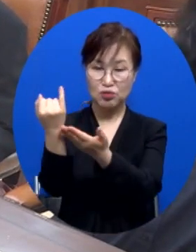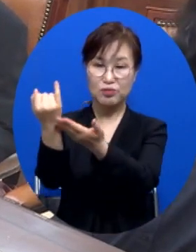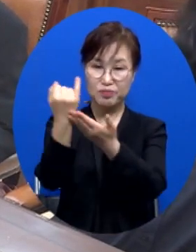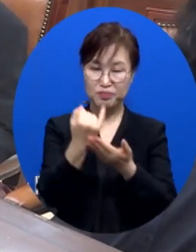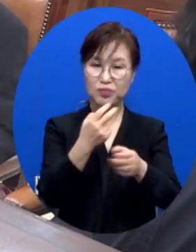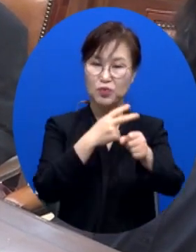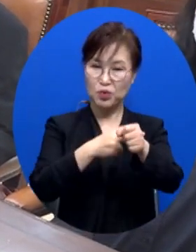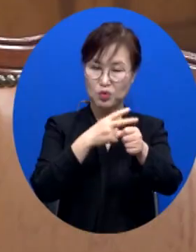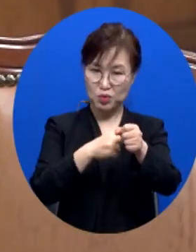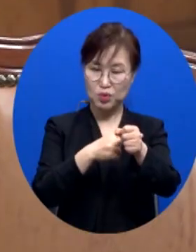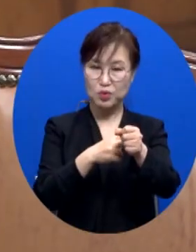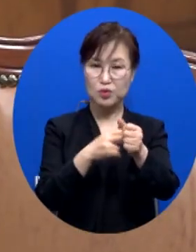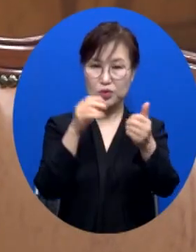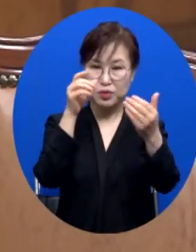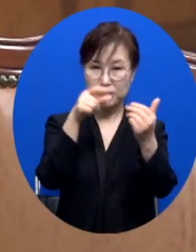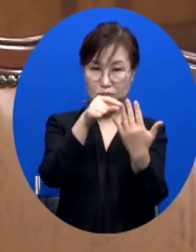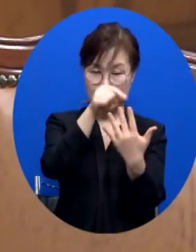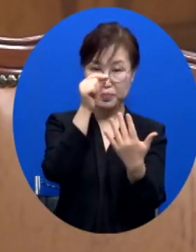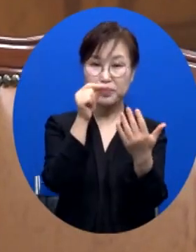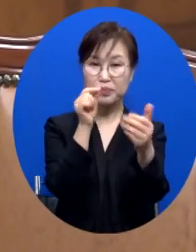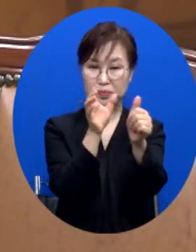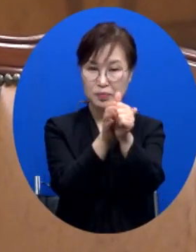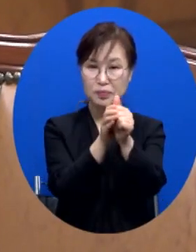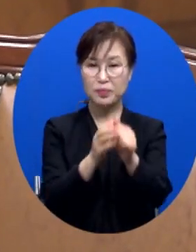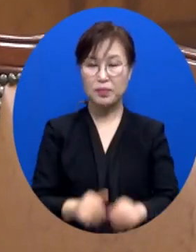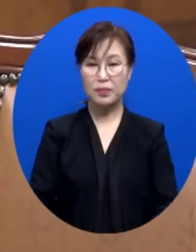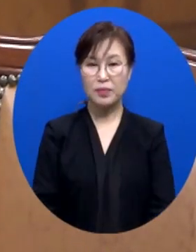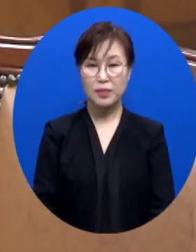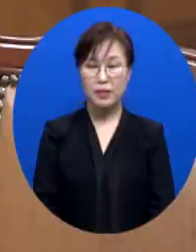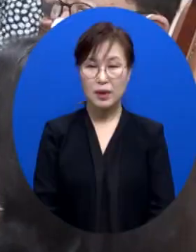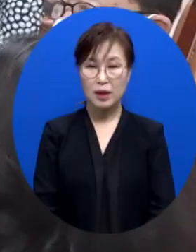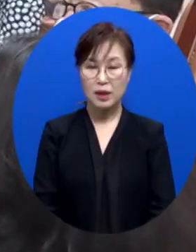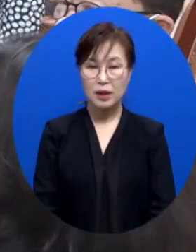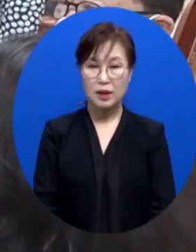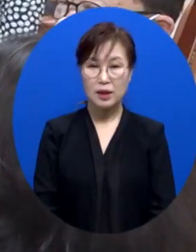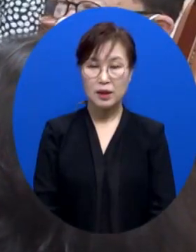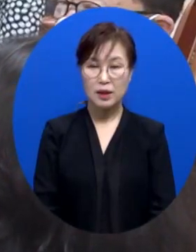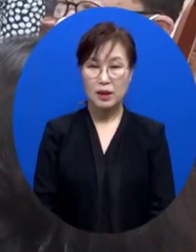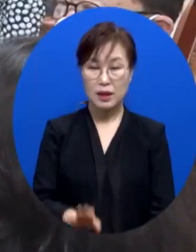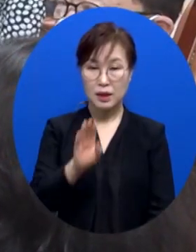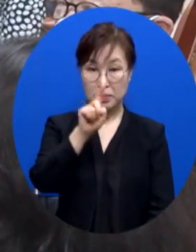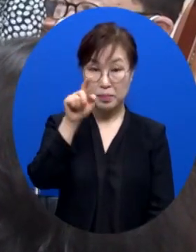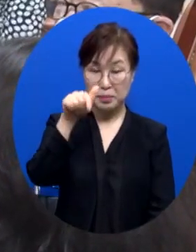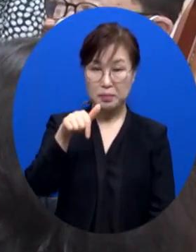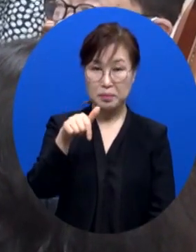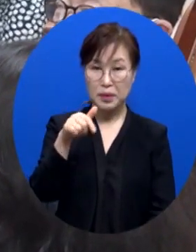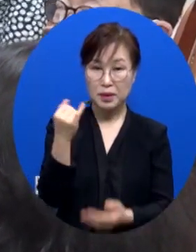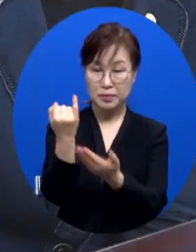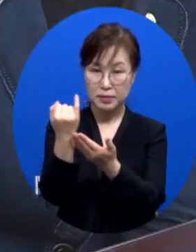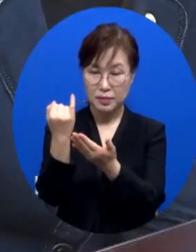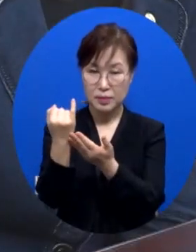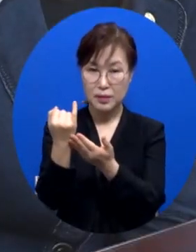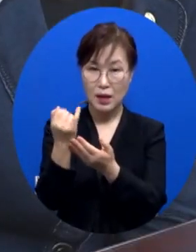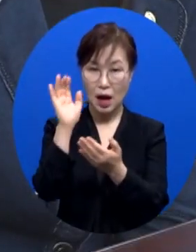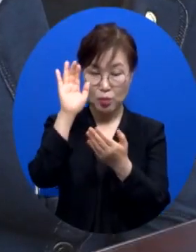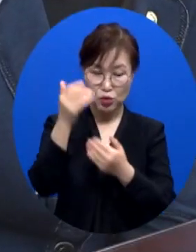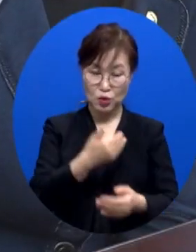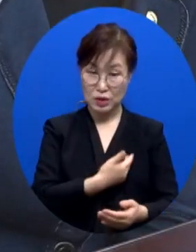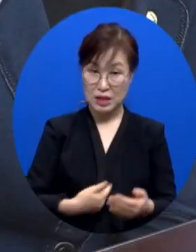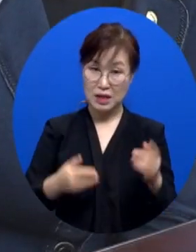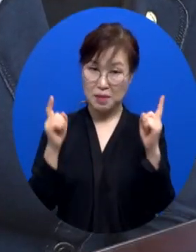지난 24일에 백성예대 음악학부 실용음악 전공 초빙 교수로 임명된 박 씨는 앞으로 제자들을 만날